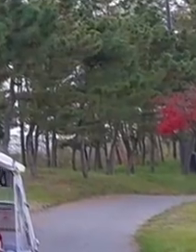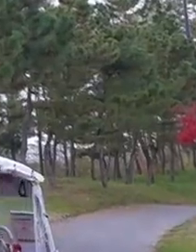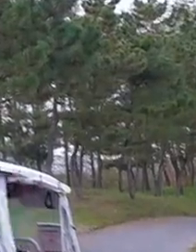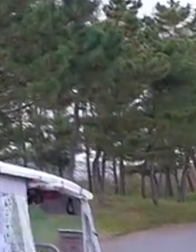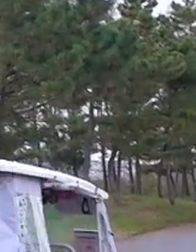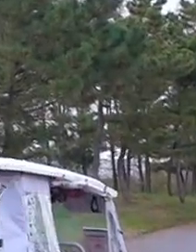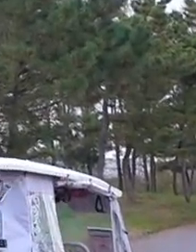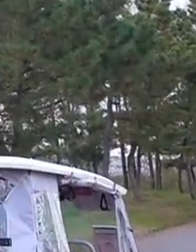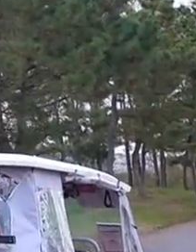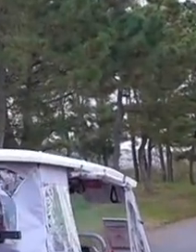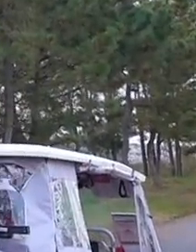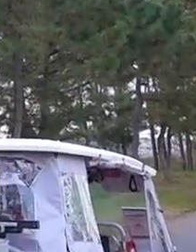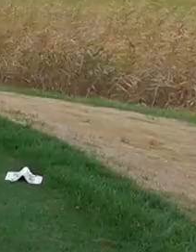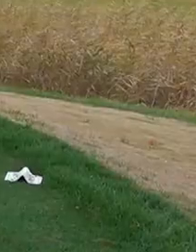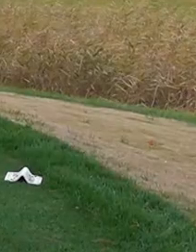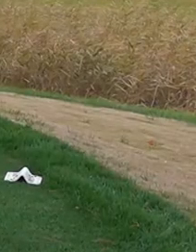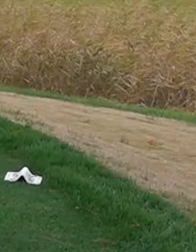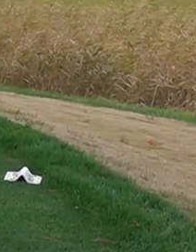바람이 높게 치기 좋아. 오.